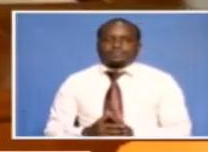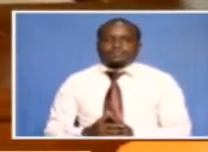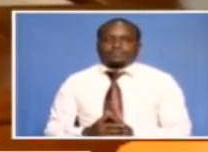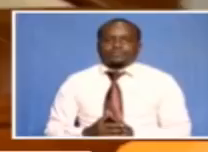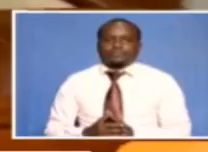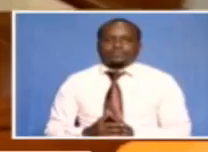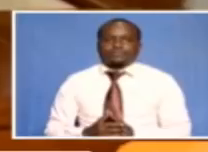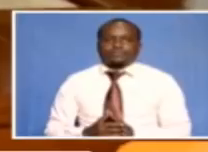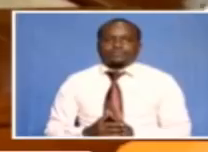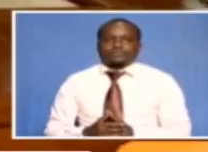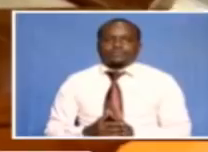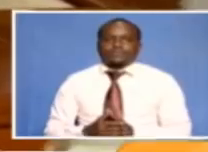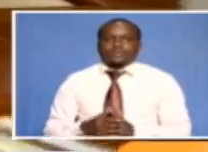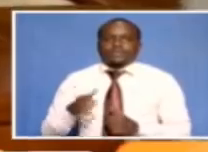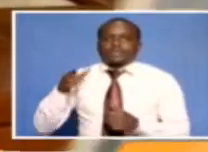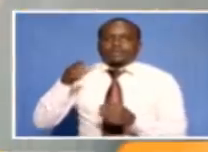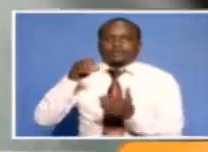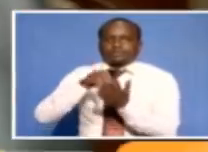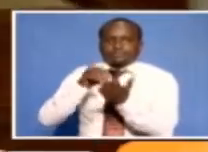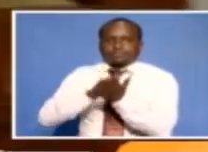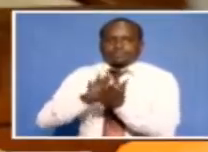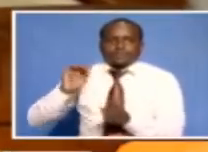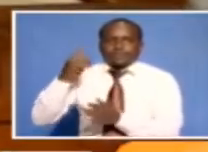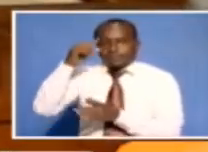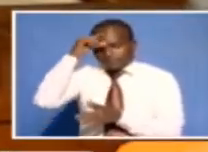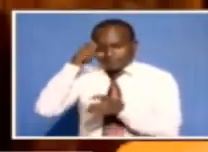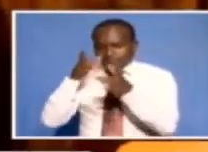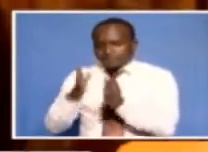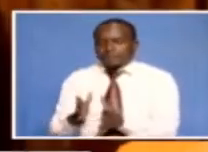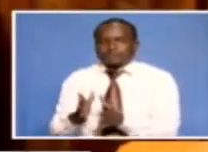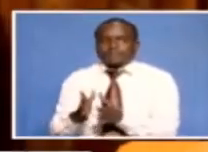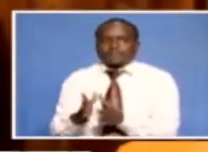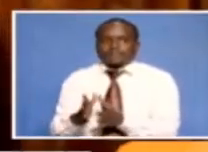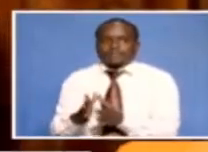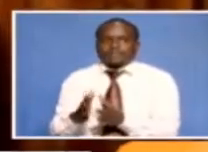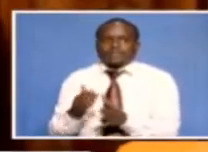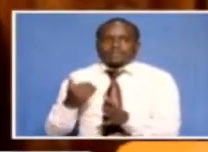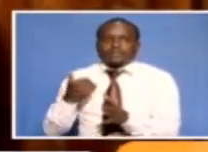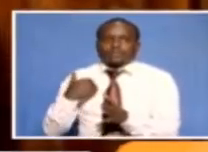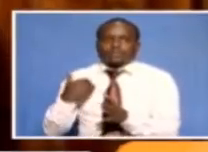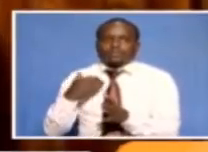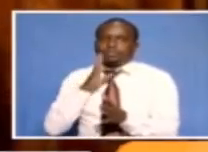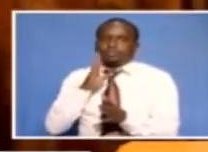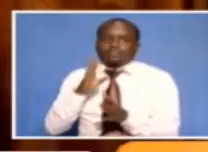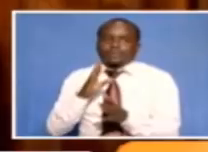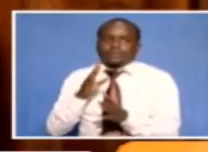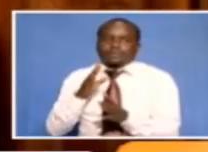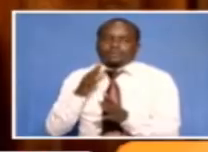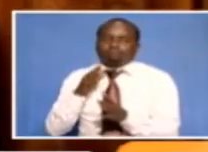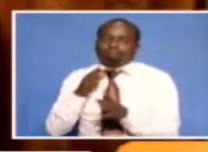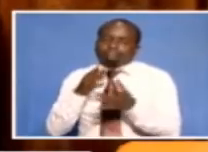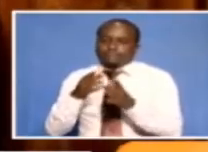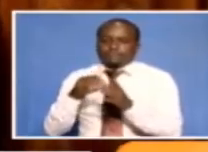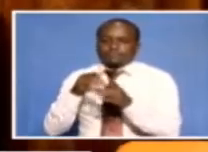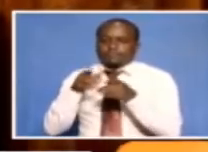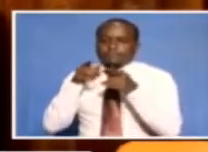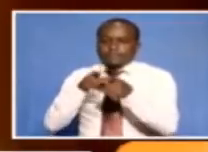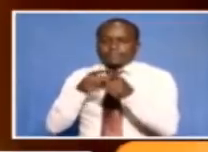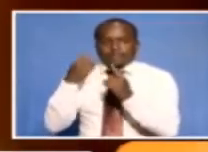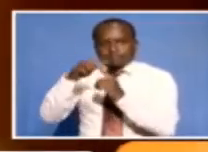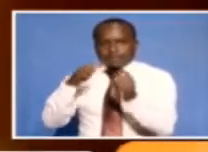Ameingia katika vitabu vya kumbukumbu kama gavana wa kwanza aliye mamlakani kukabiliwa na shtaka la mauaji. Gavana Zachary Okoth